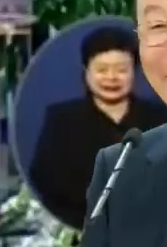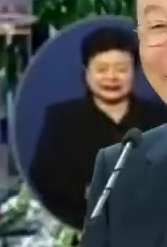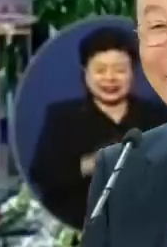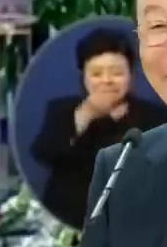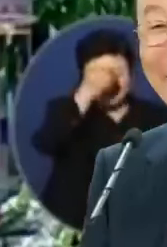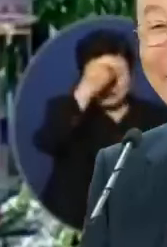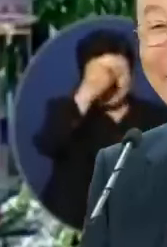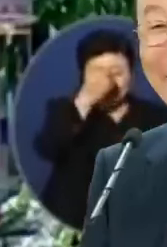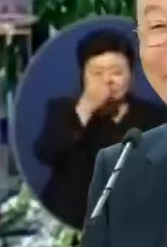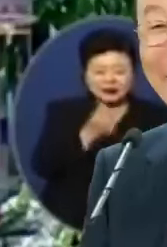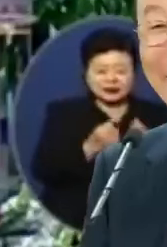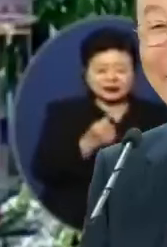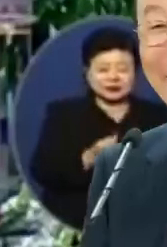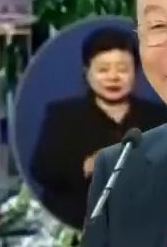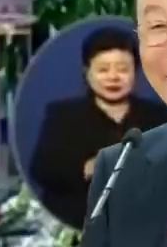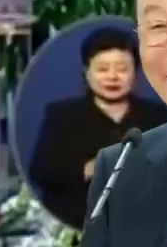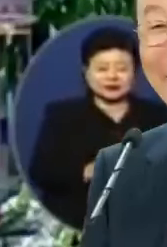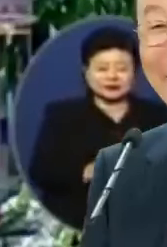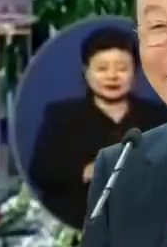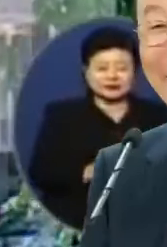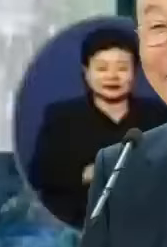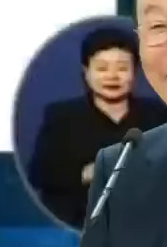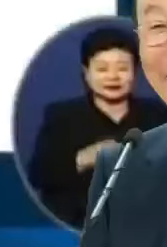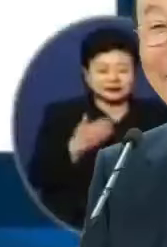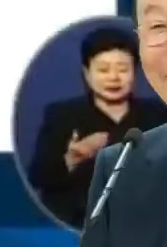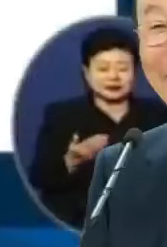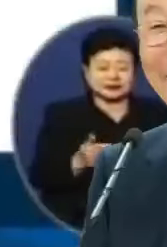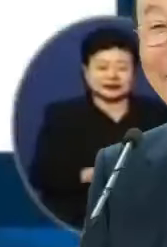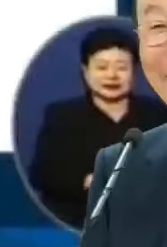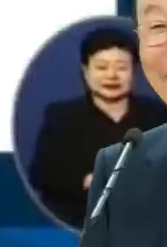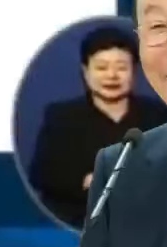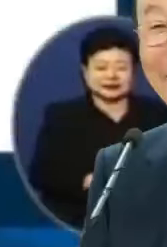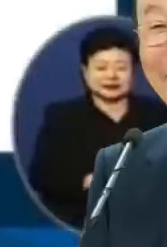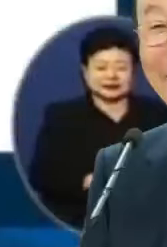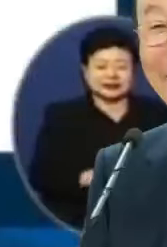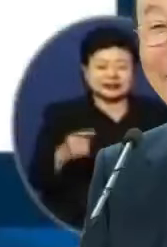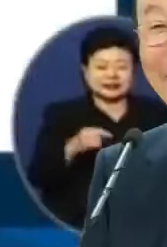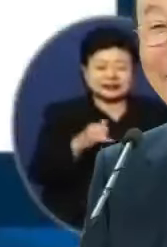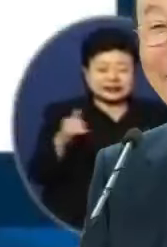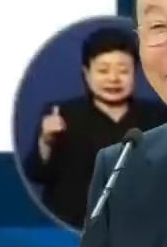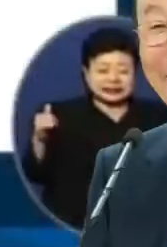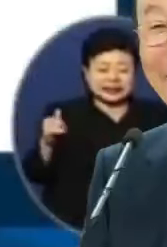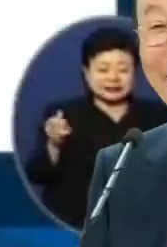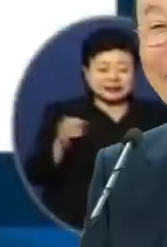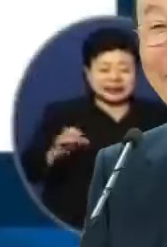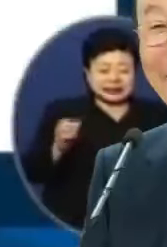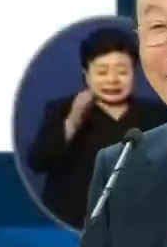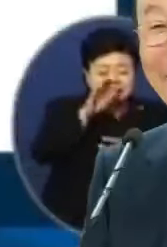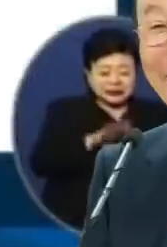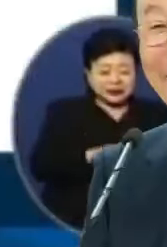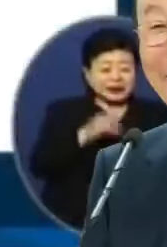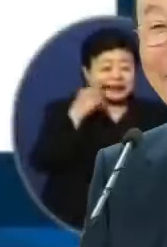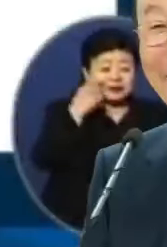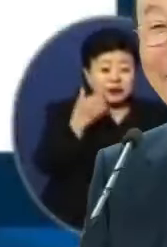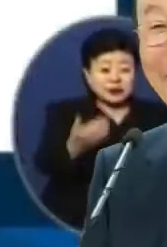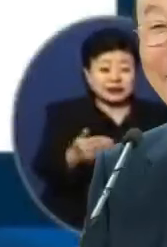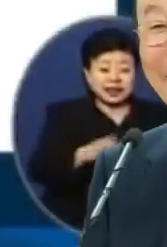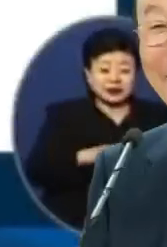기독교 설문조사기관인 라이프웨이 리서치가 약 1,000명의 캐나다 성도들에게 설문조사를